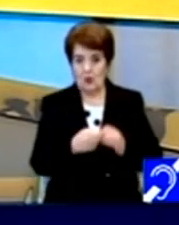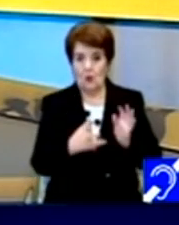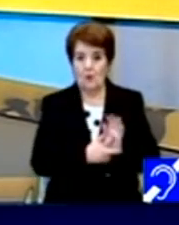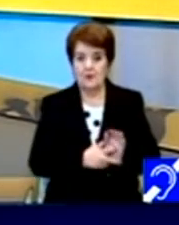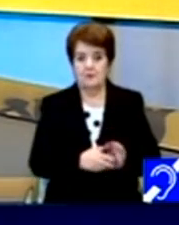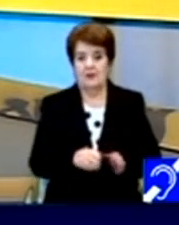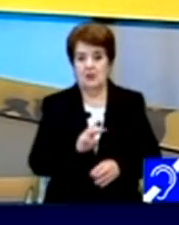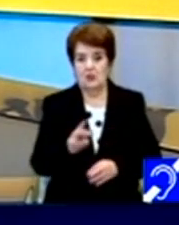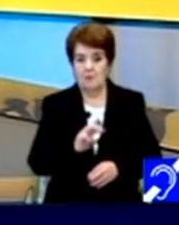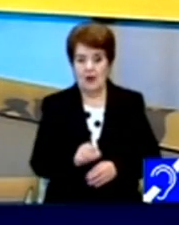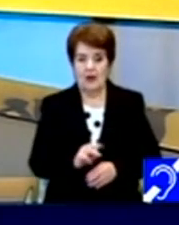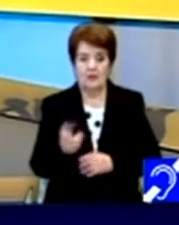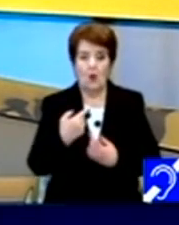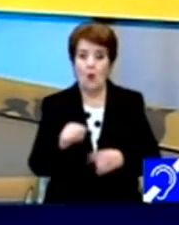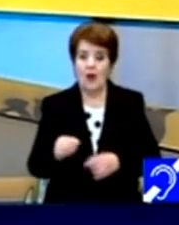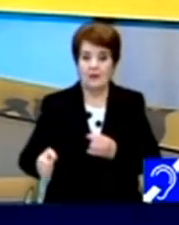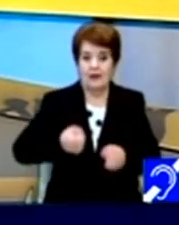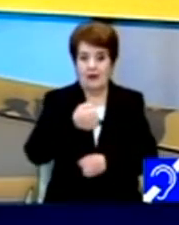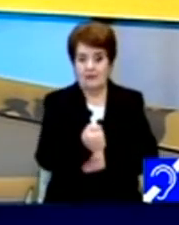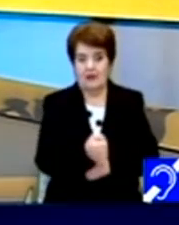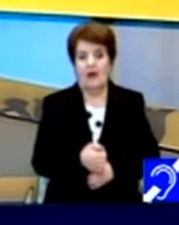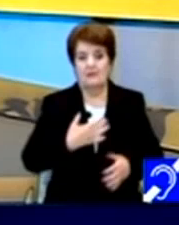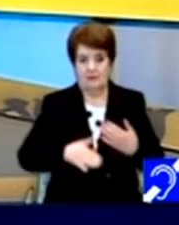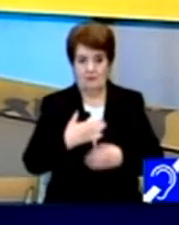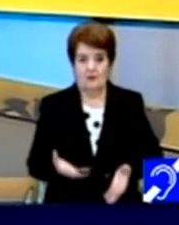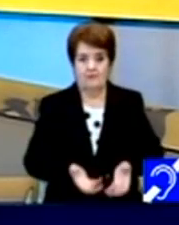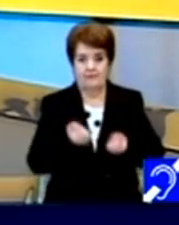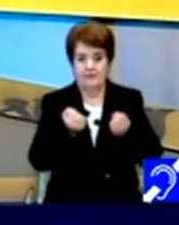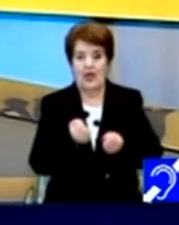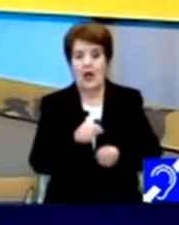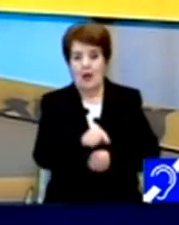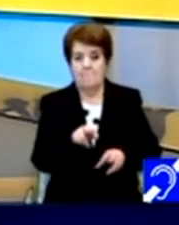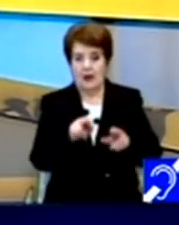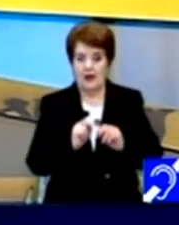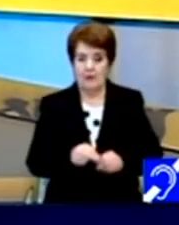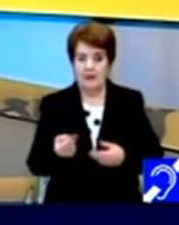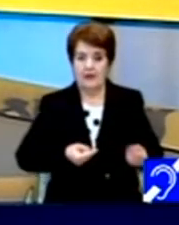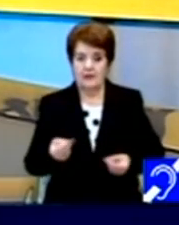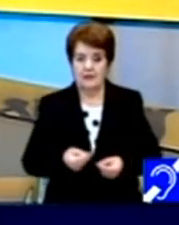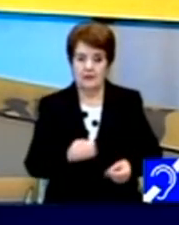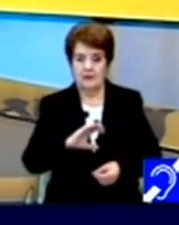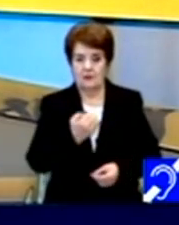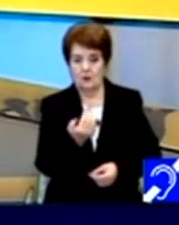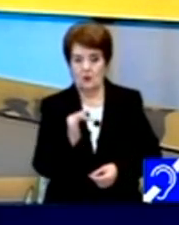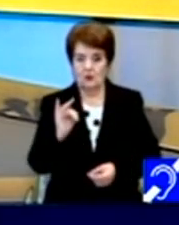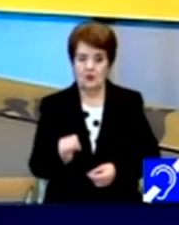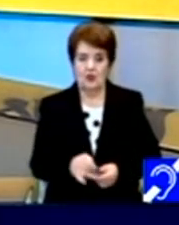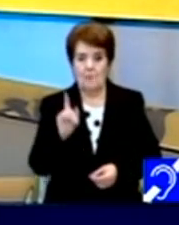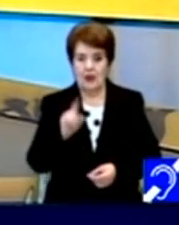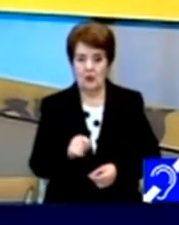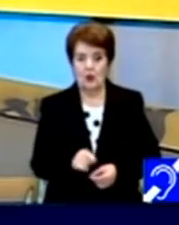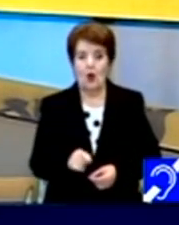martie, vor propune un alt candidat care se va bucura de susținerea majorității parlamentare formată din PSRM și Platforma pentru